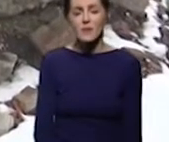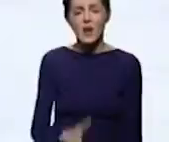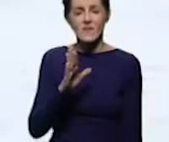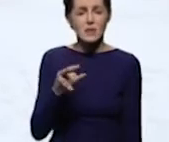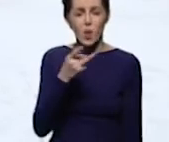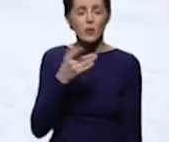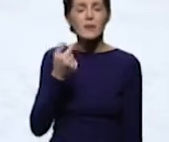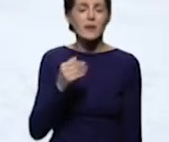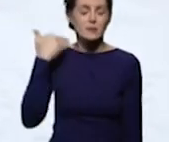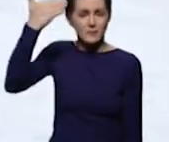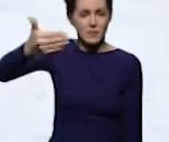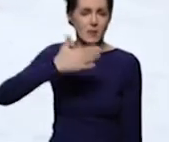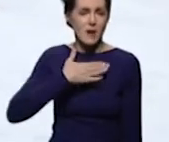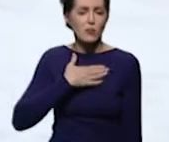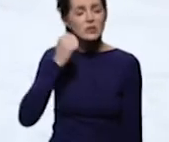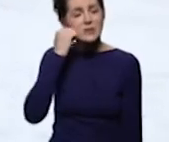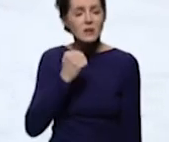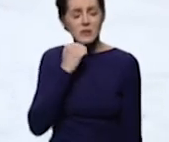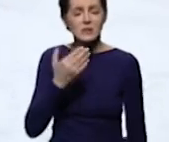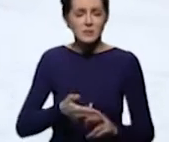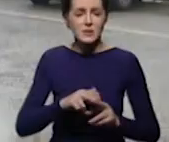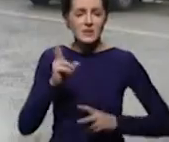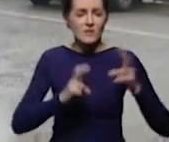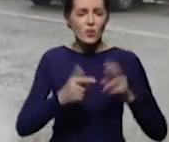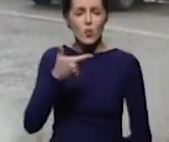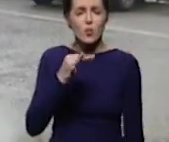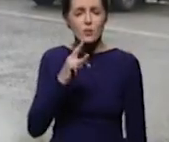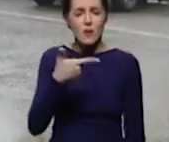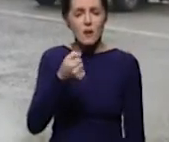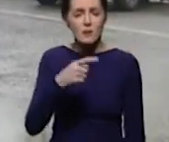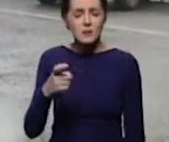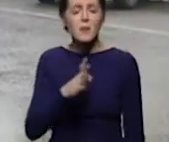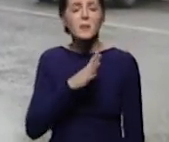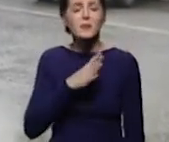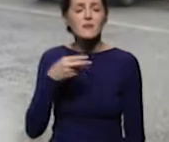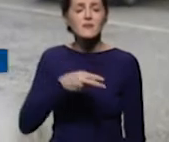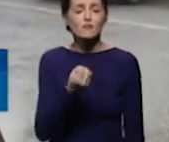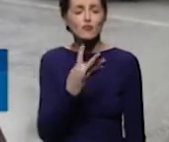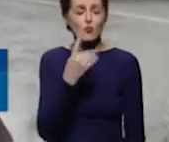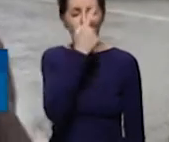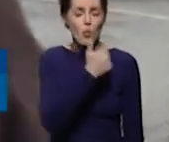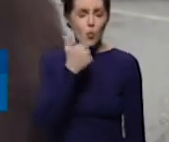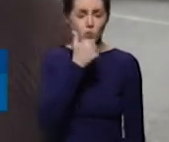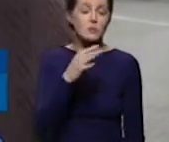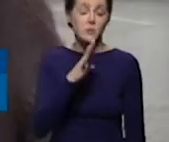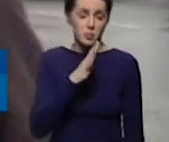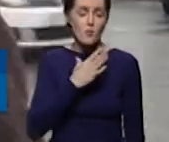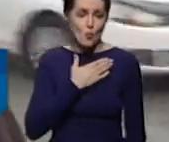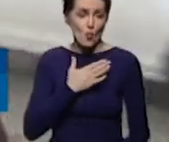заводу, там котельно-механічний, горгаз. Коли 14-й рік був, знайома